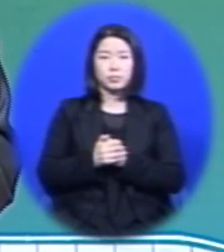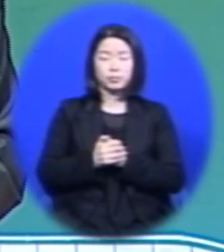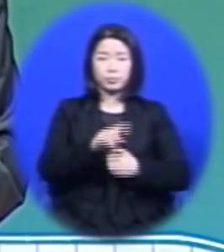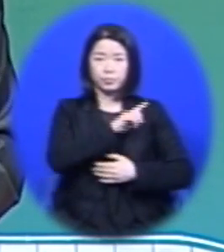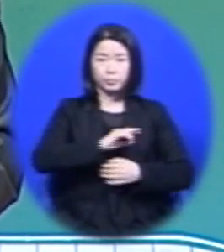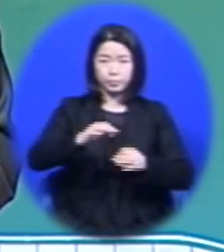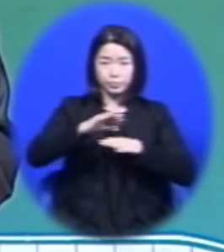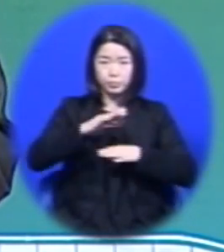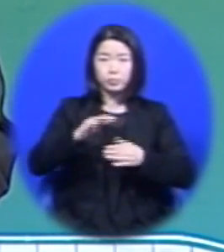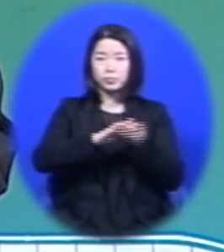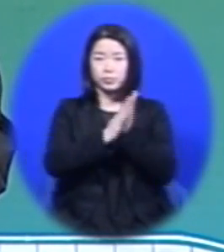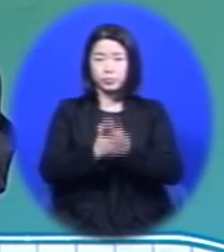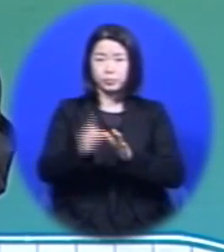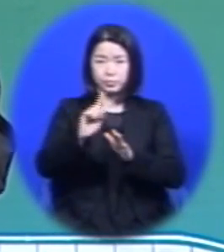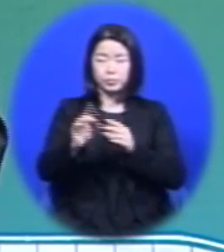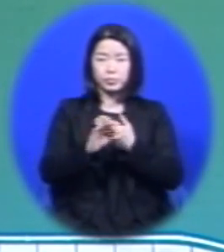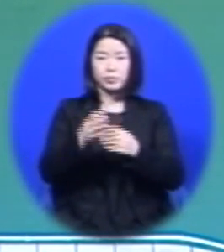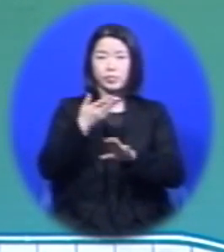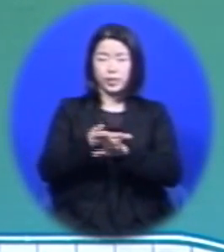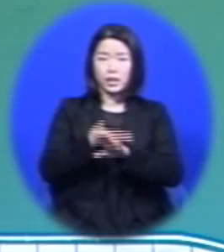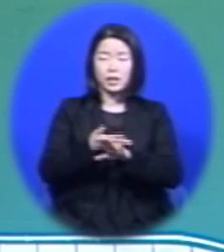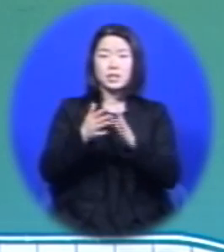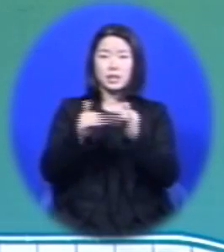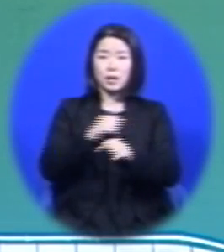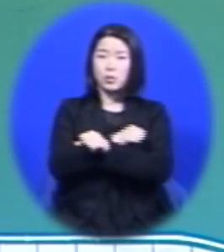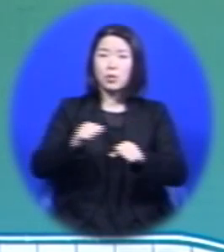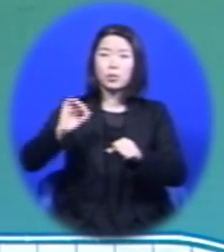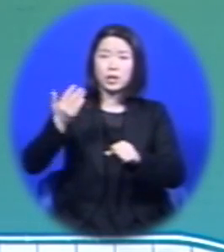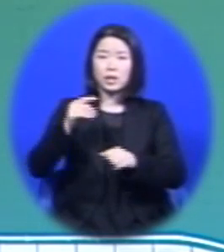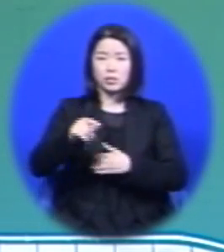가장 놀라운 변화는 다른 사람을 용서하게 되는 것입니다.